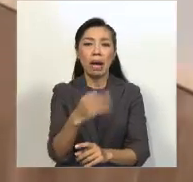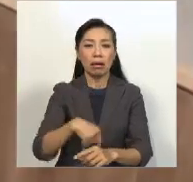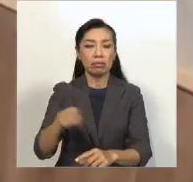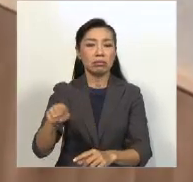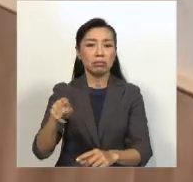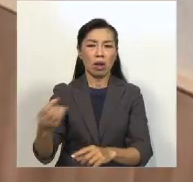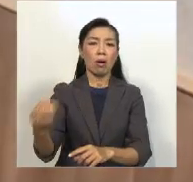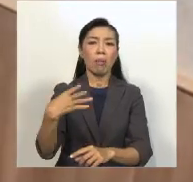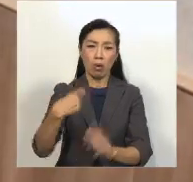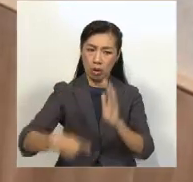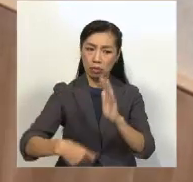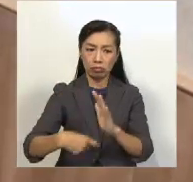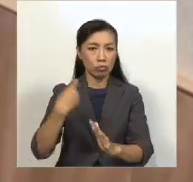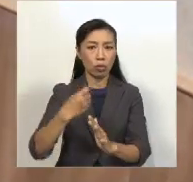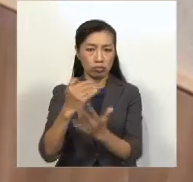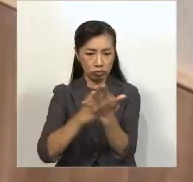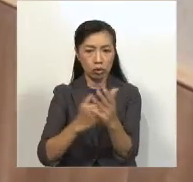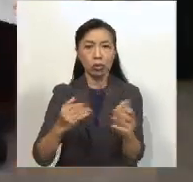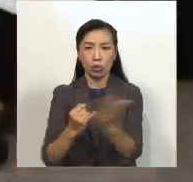ตนเองทำถูกต้องแล้วนะครับ